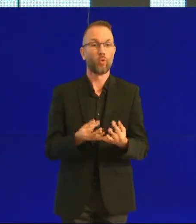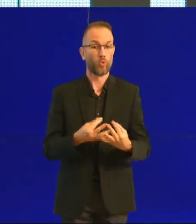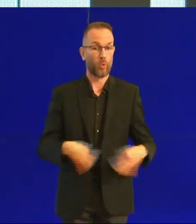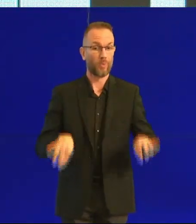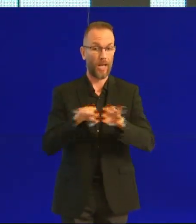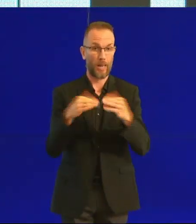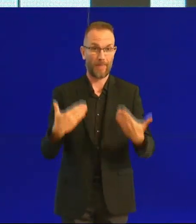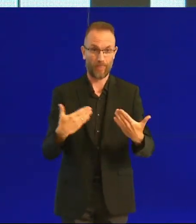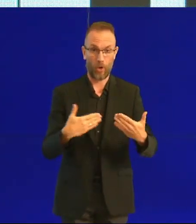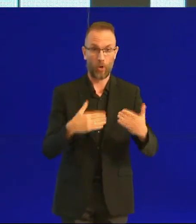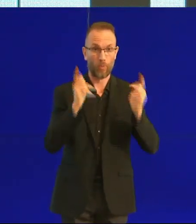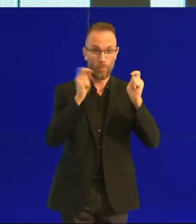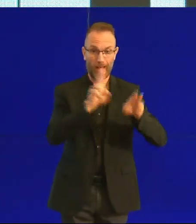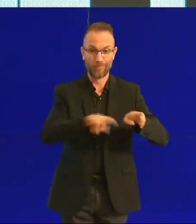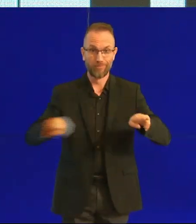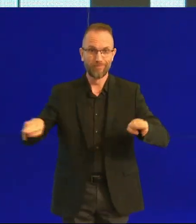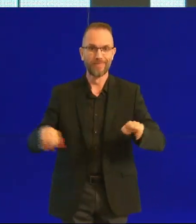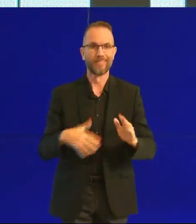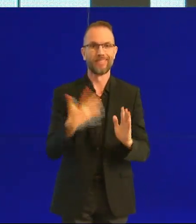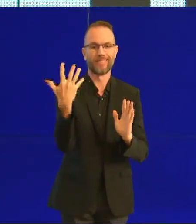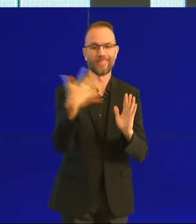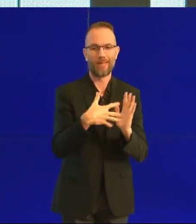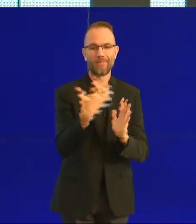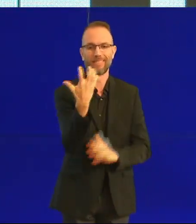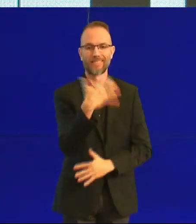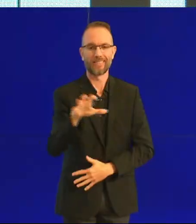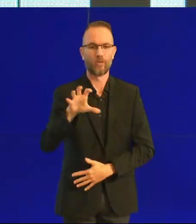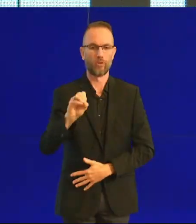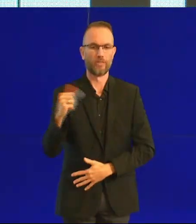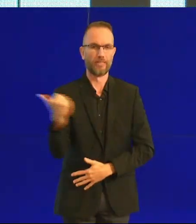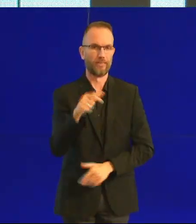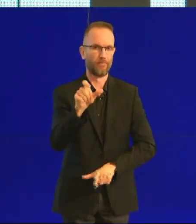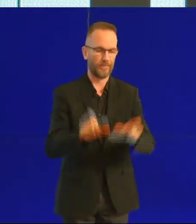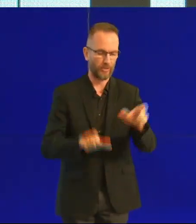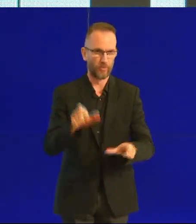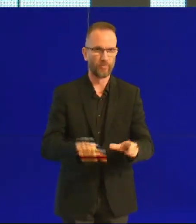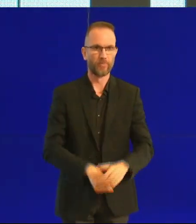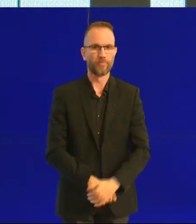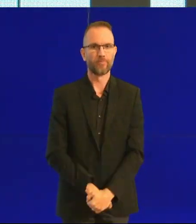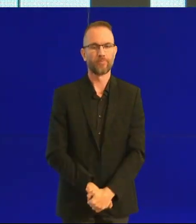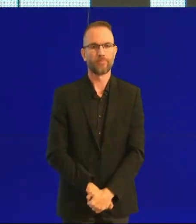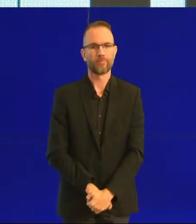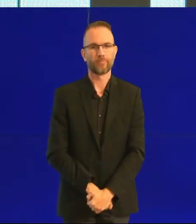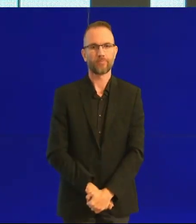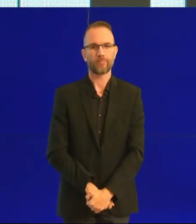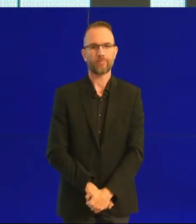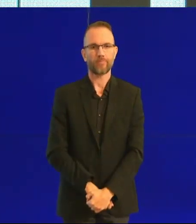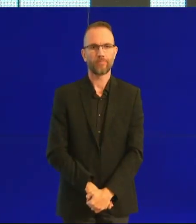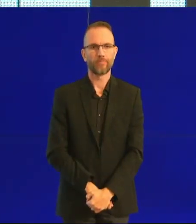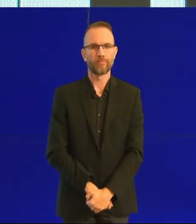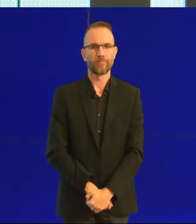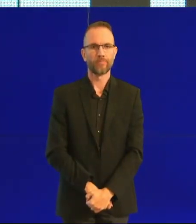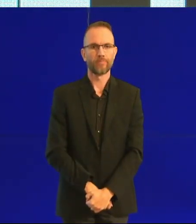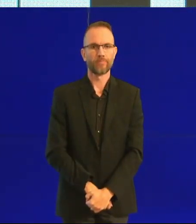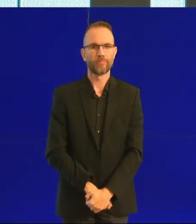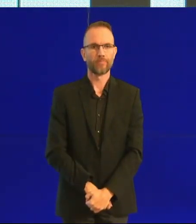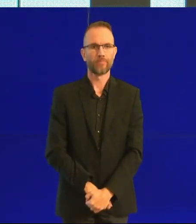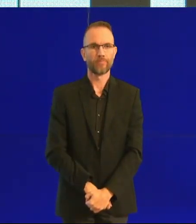hospitalisées dans le cadre d'une infection à coronavirus parmi celles-ci 1223